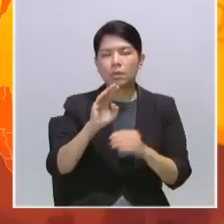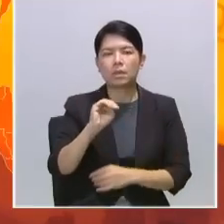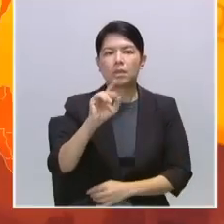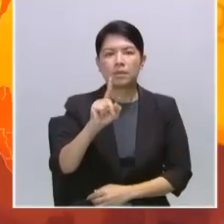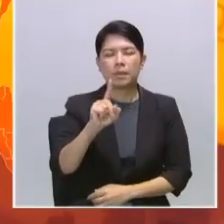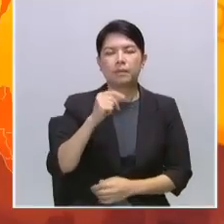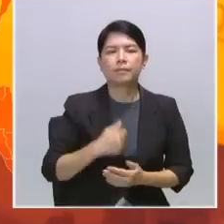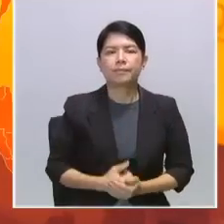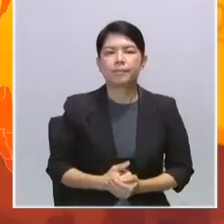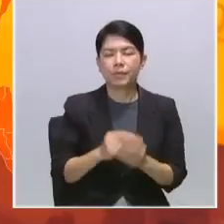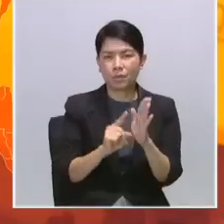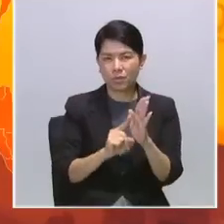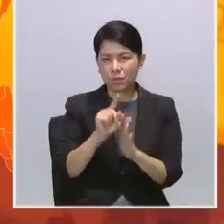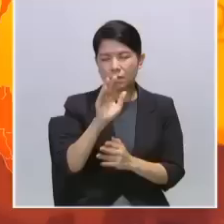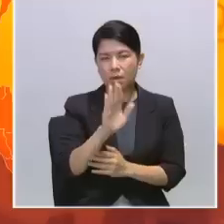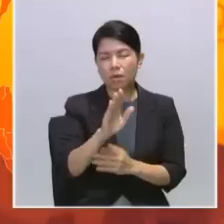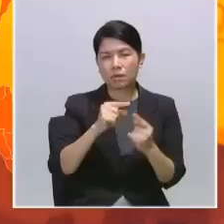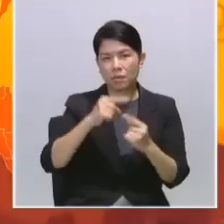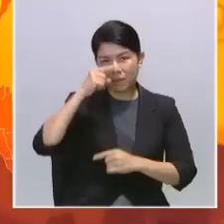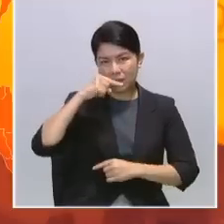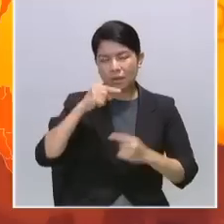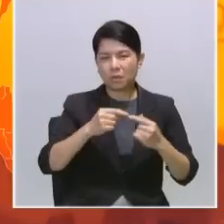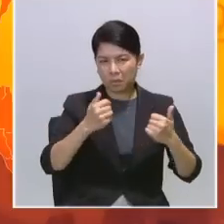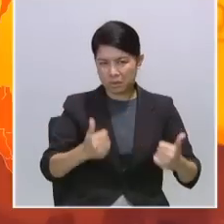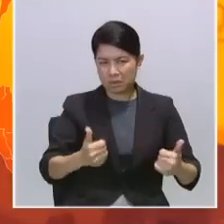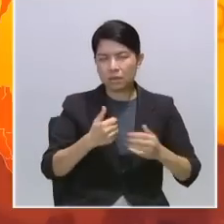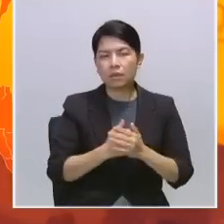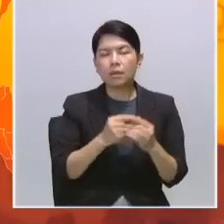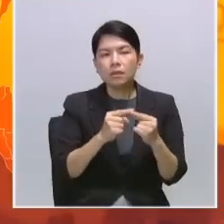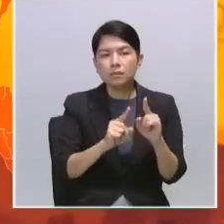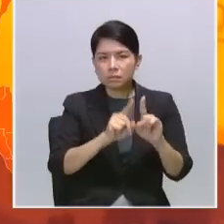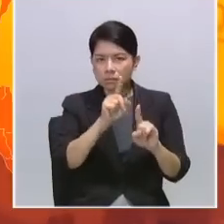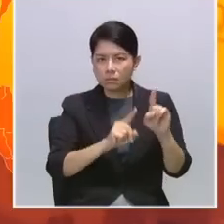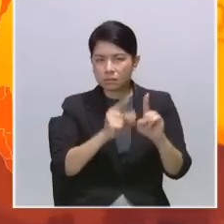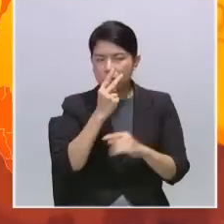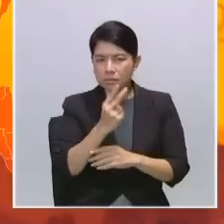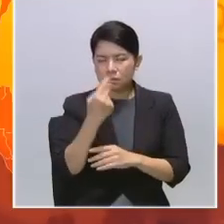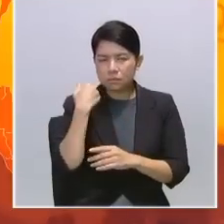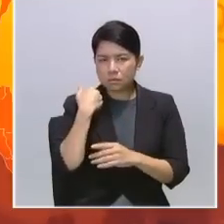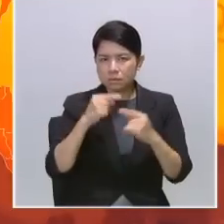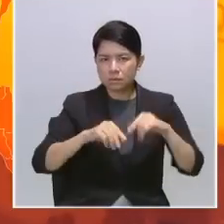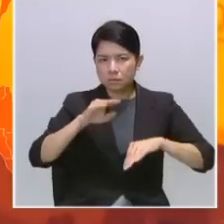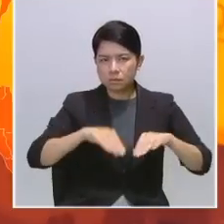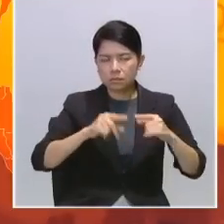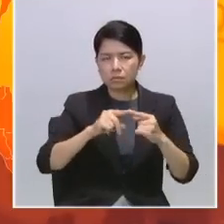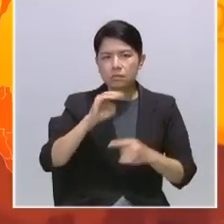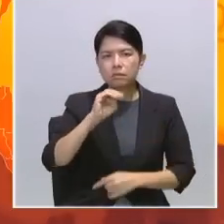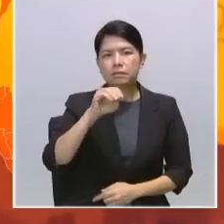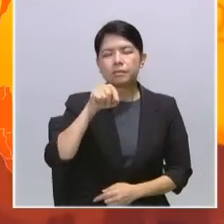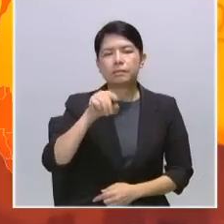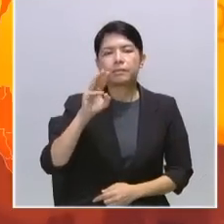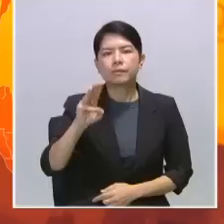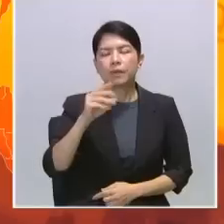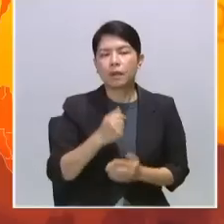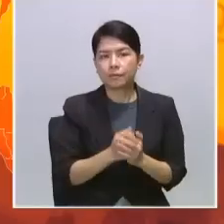องศาเซลเซียสสูงสุดของประเทศในวันนี้ค่ะและมีค่าดัชนีความร้อนอยู่ที่ 40.6 องศาเซลเซียส